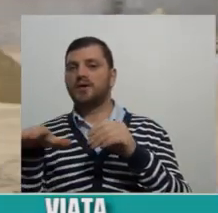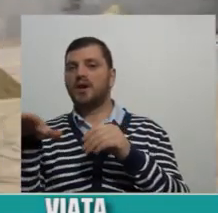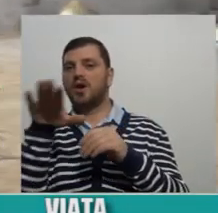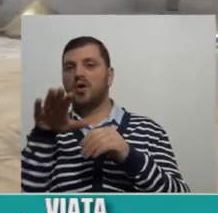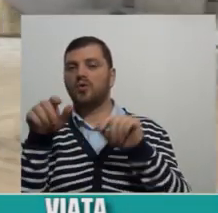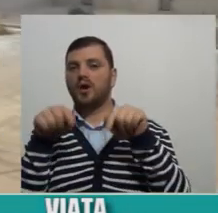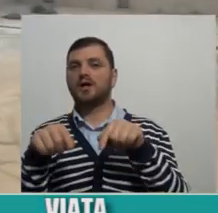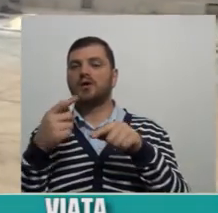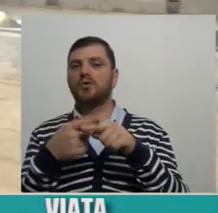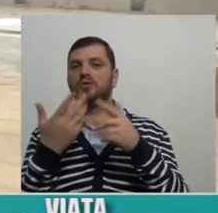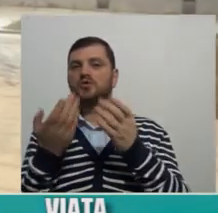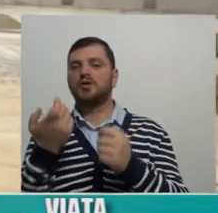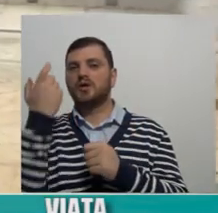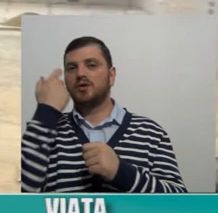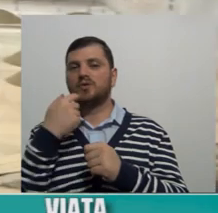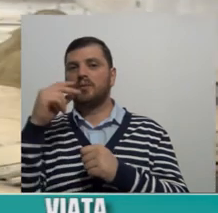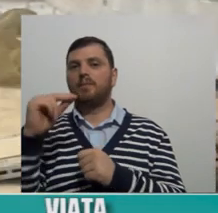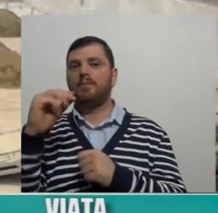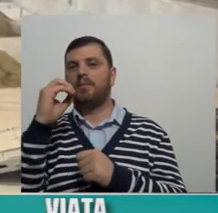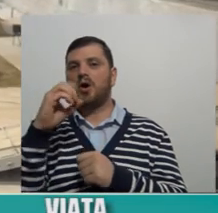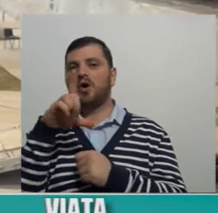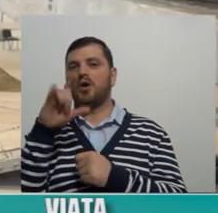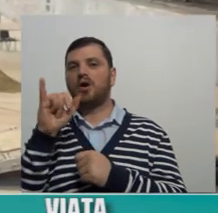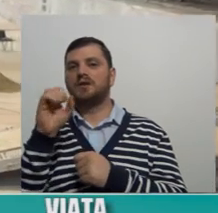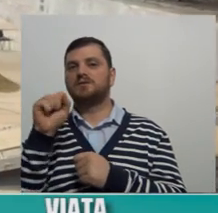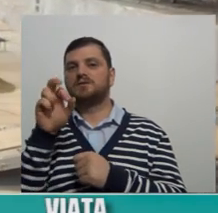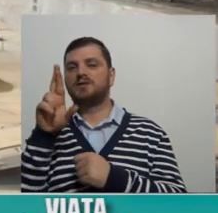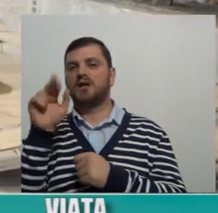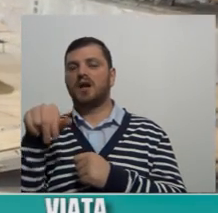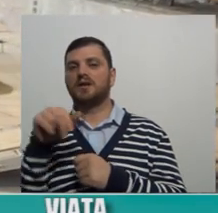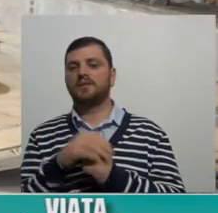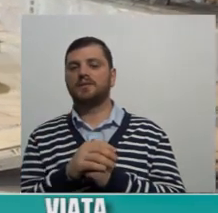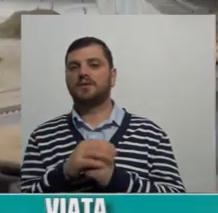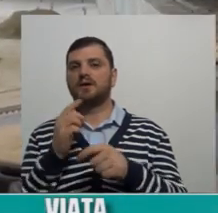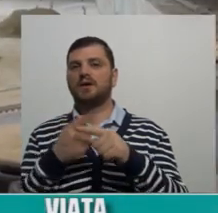zona asta cu un, nu știu cu ce, cu un polistiren,